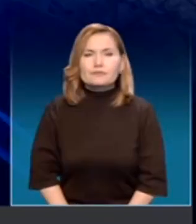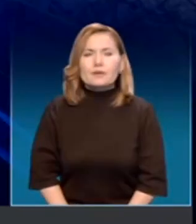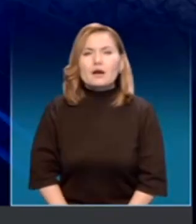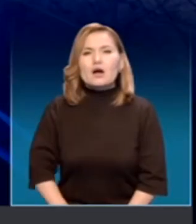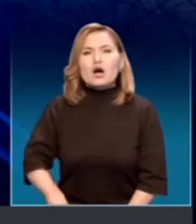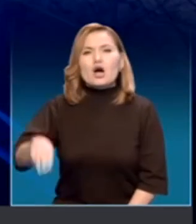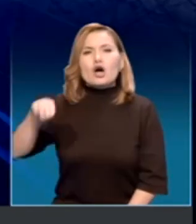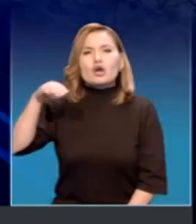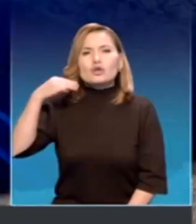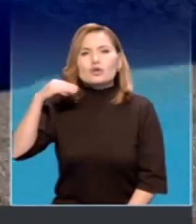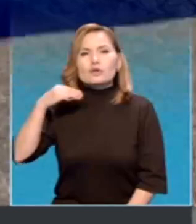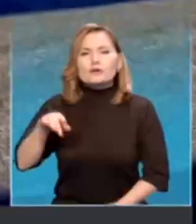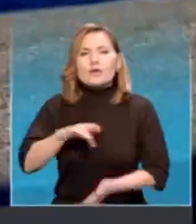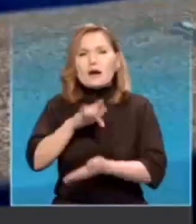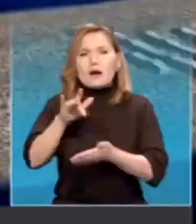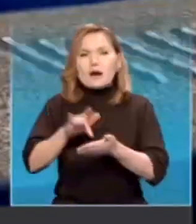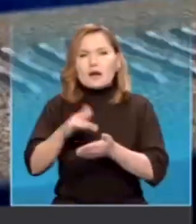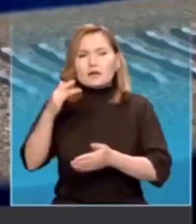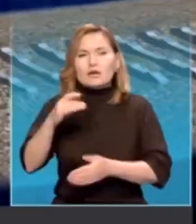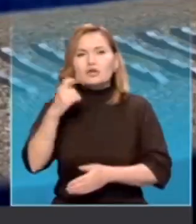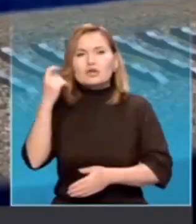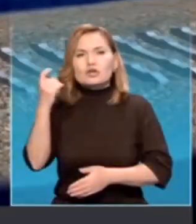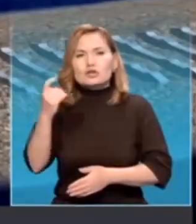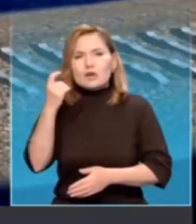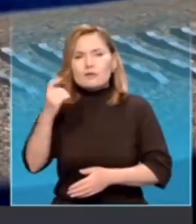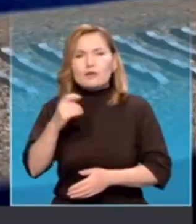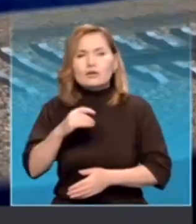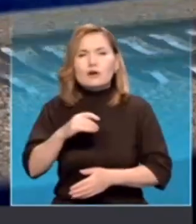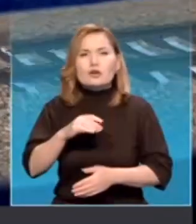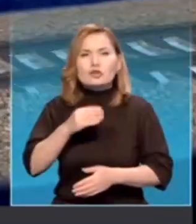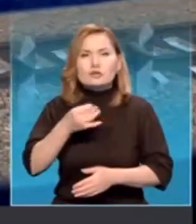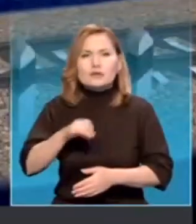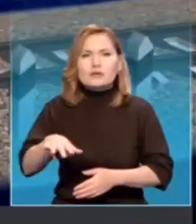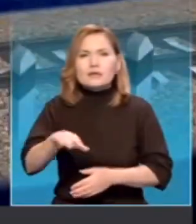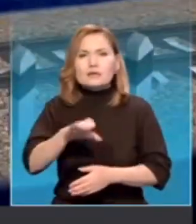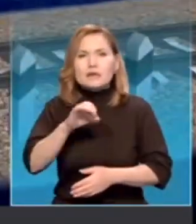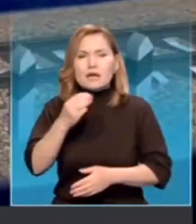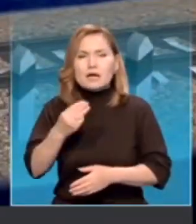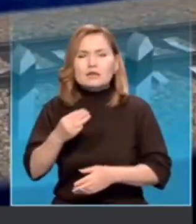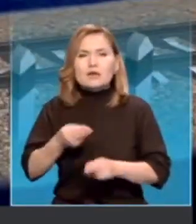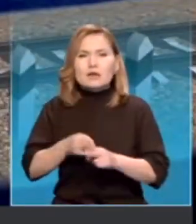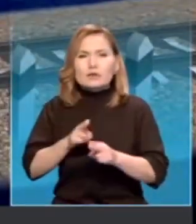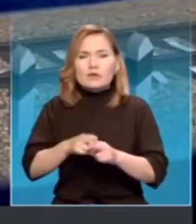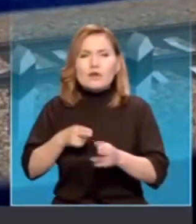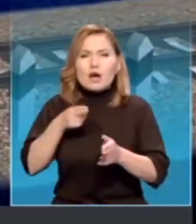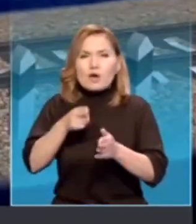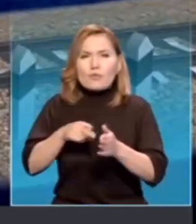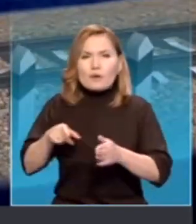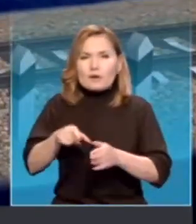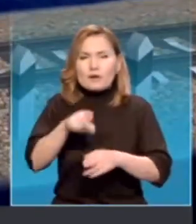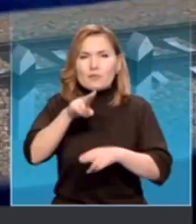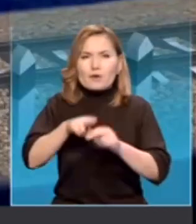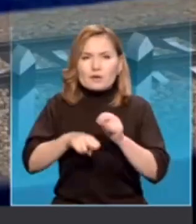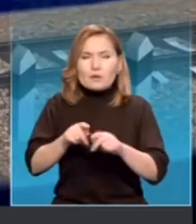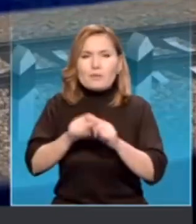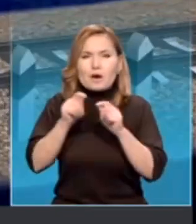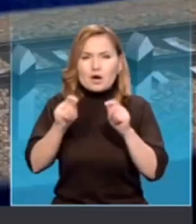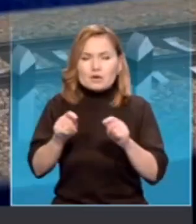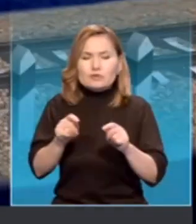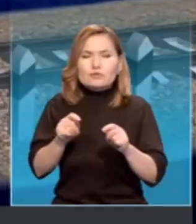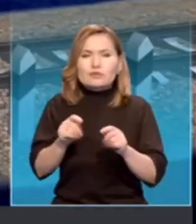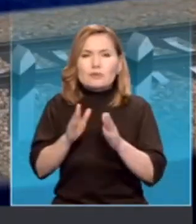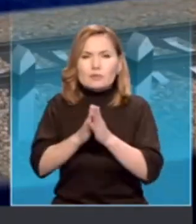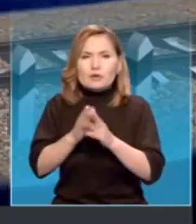Ал түркістандық шаруалар Мақтарал мен Жетісай ауданына Сарағаш станциясына тікелей темір жол салуды сұрайды. Себебі